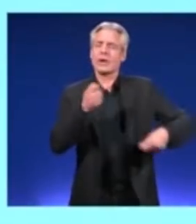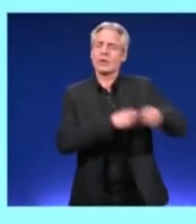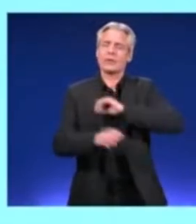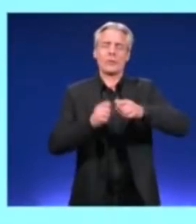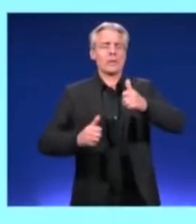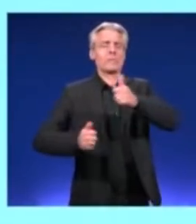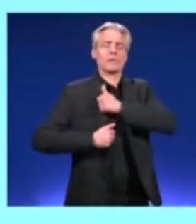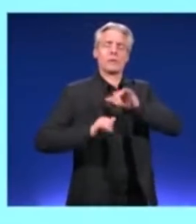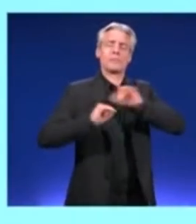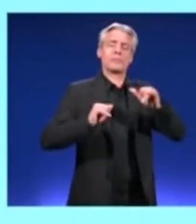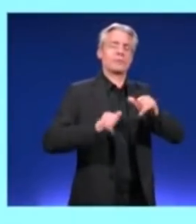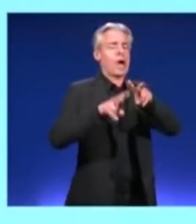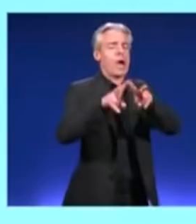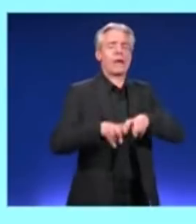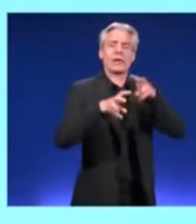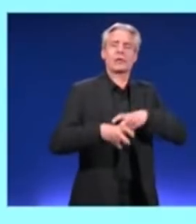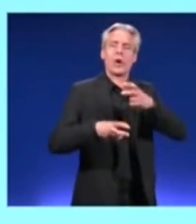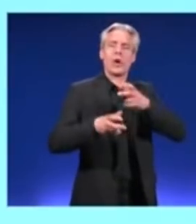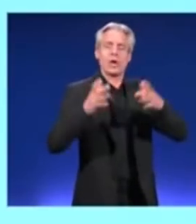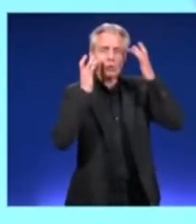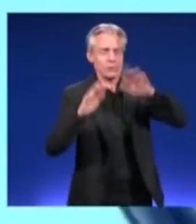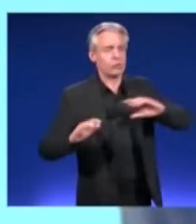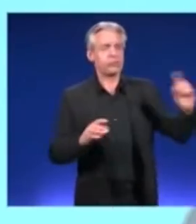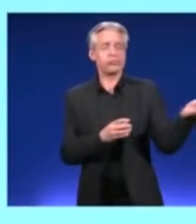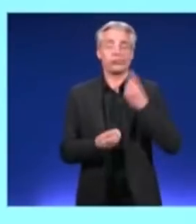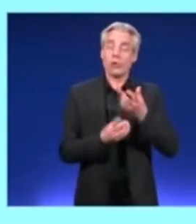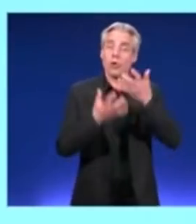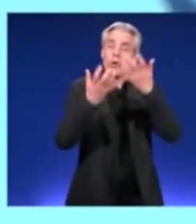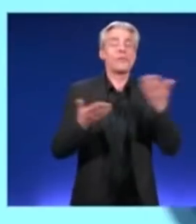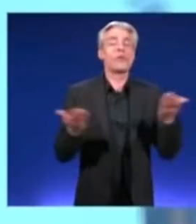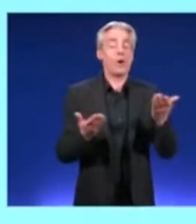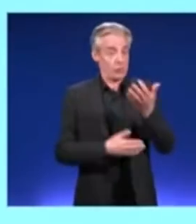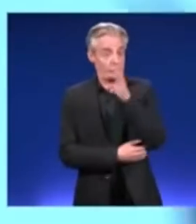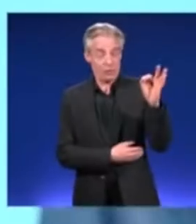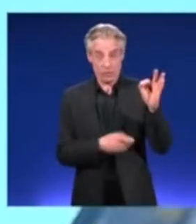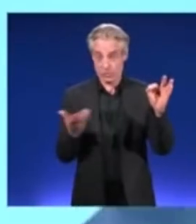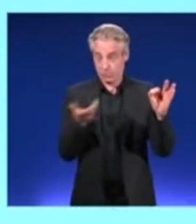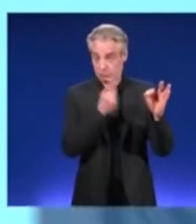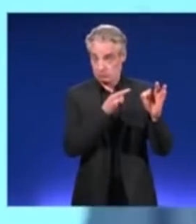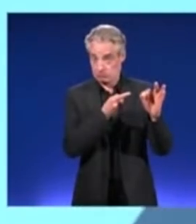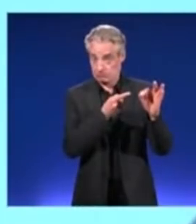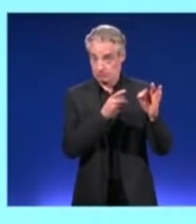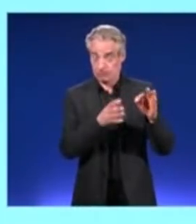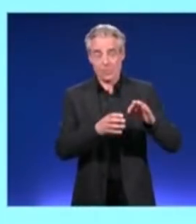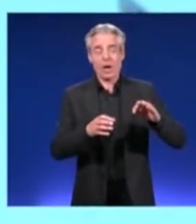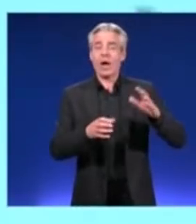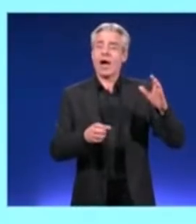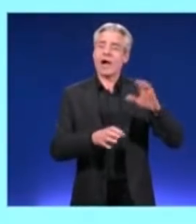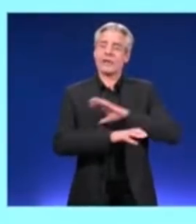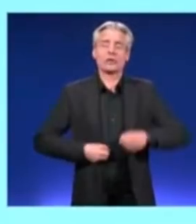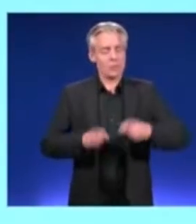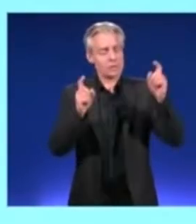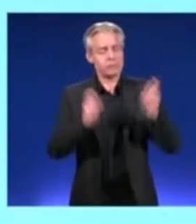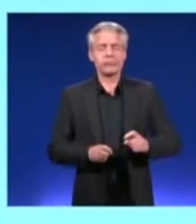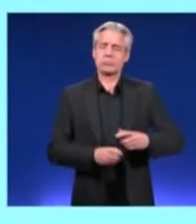et militaire, agricole et culturel? Voulons-nous d'une France qui, par le plein emploi et par le